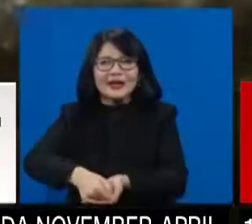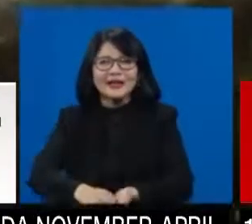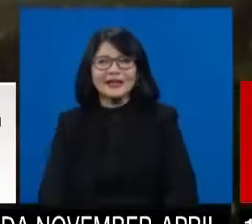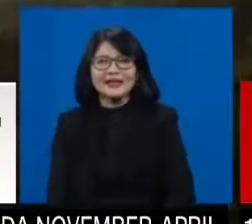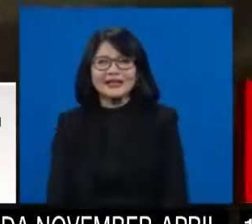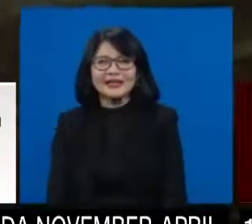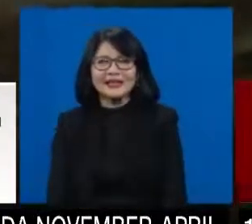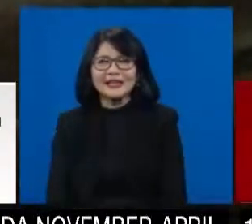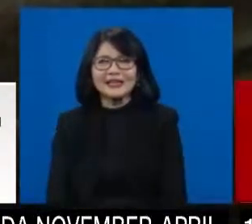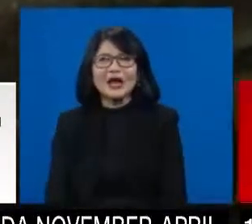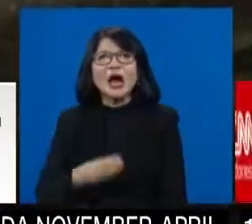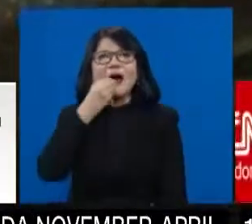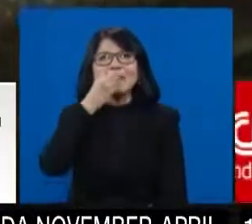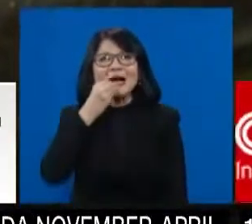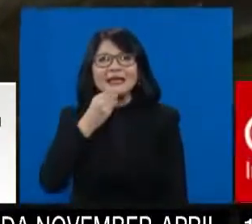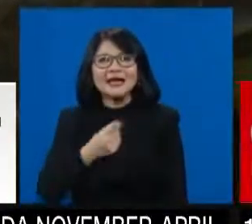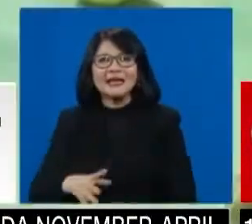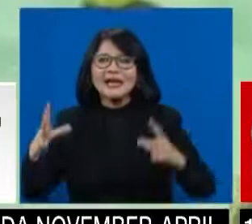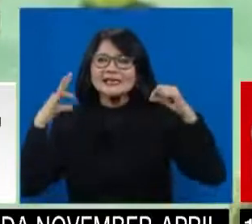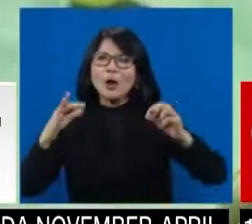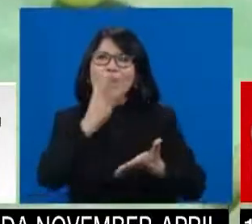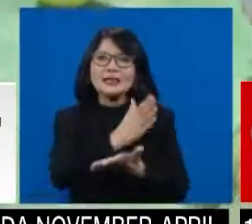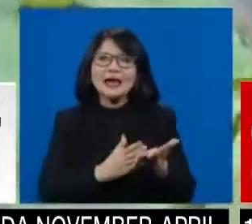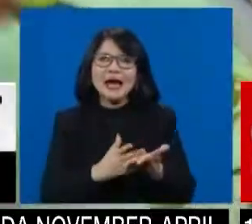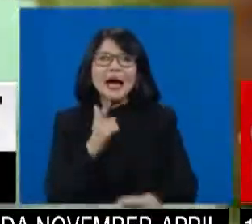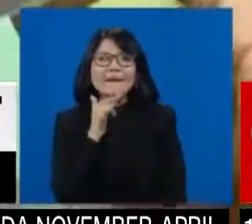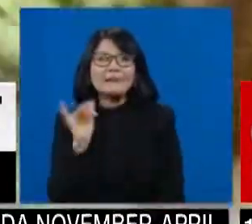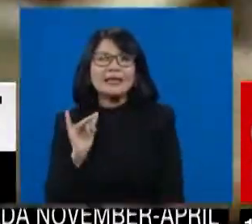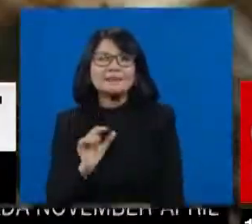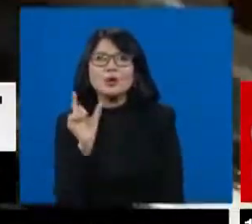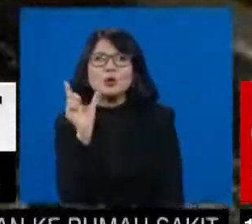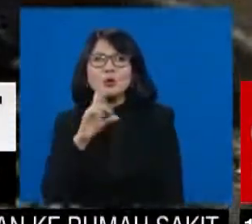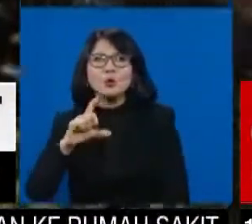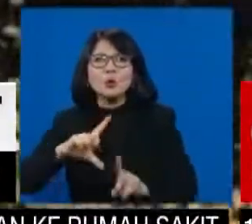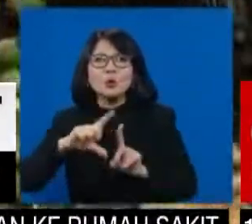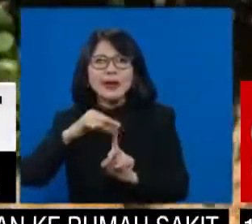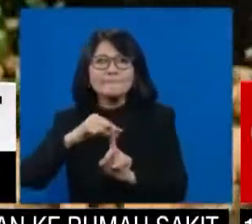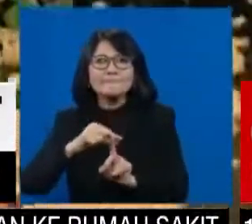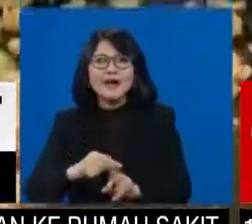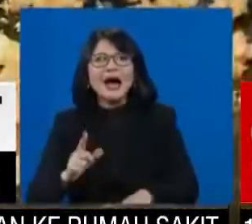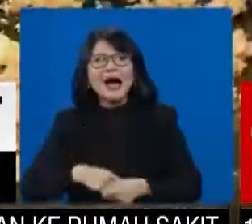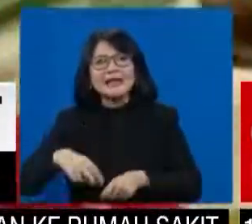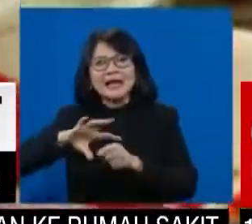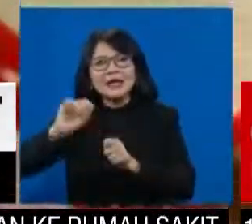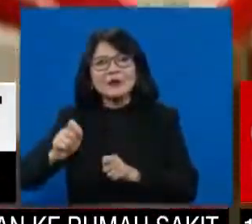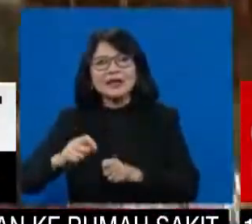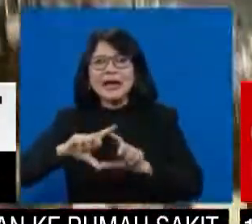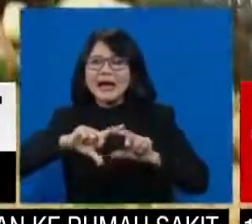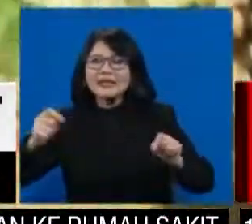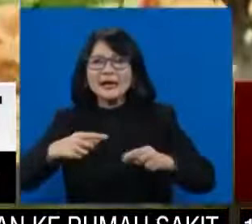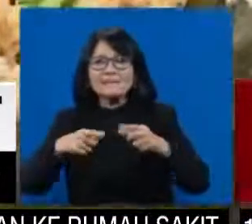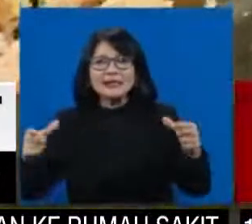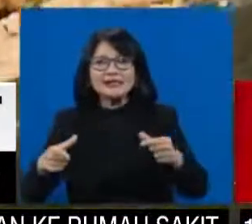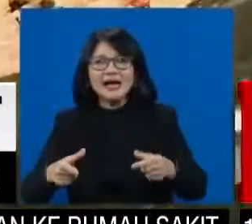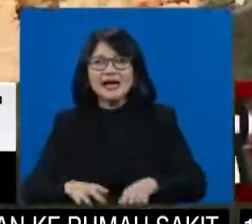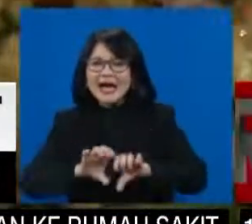Terancam adalah makanan khas Jawa Tengah yang mirip dengan urap. Di dalamnya terdapat toge, kacang panjang, timun,